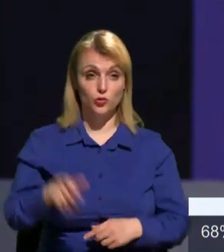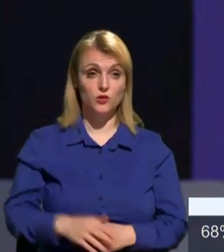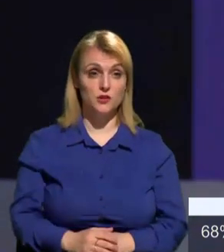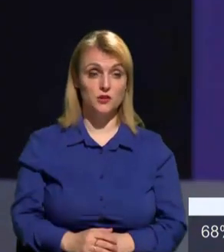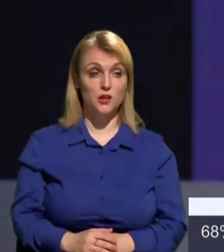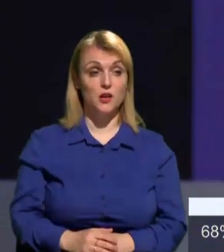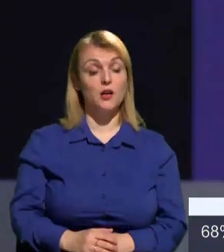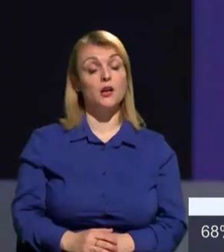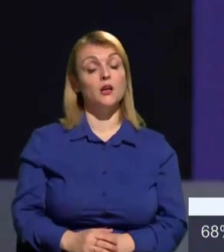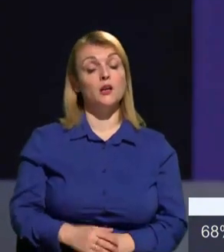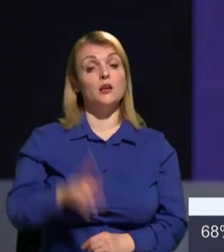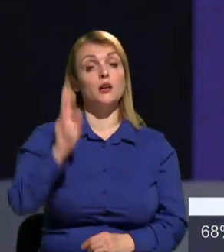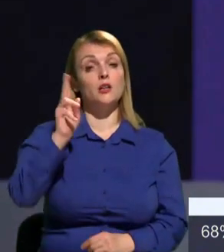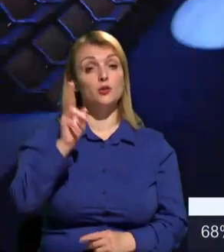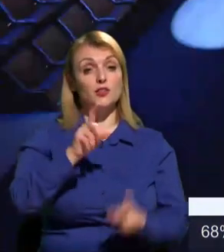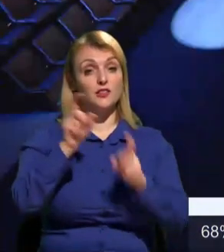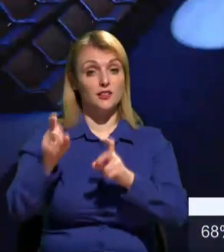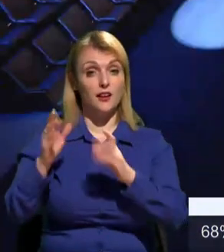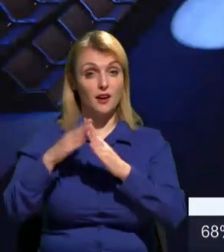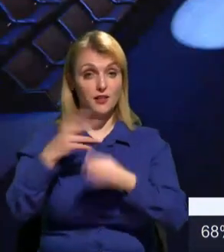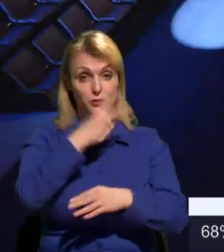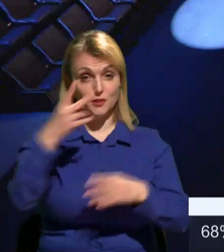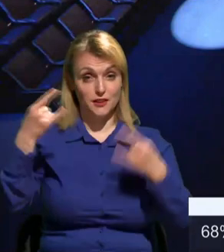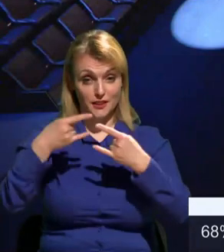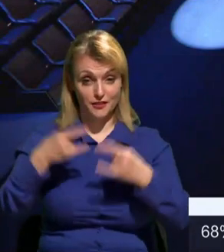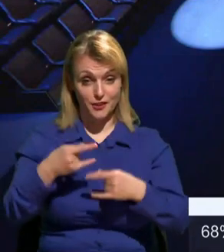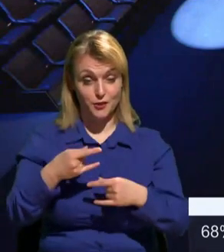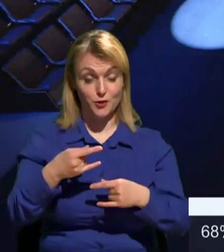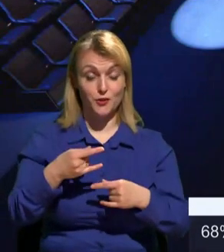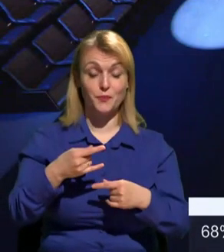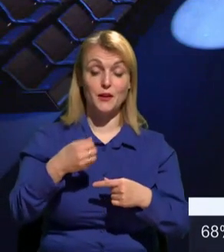merge la vot în data de 15 noiembrie?